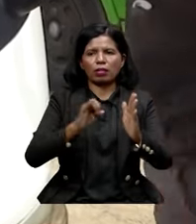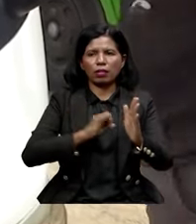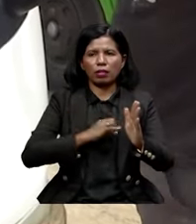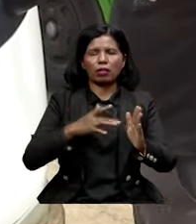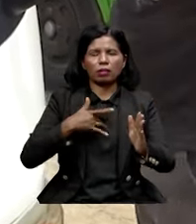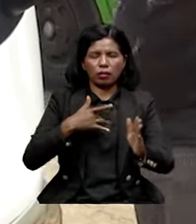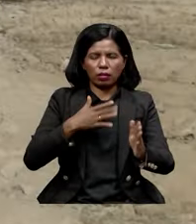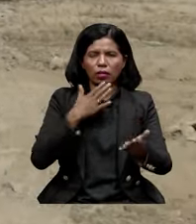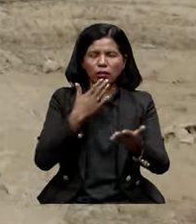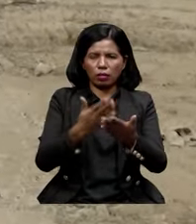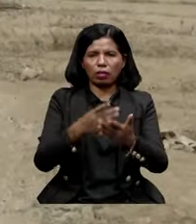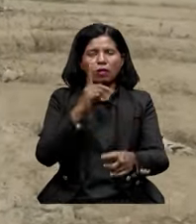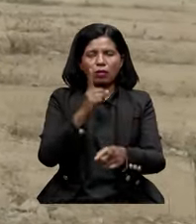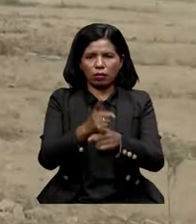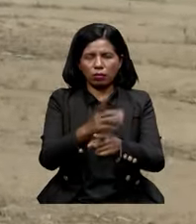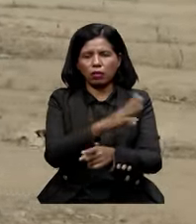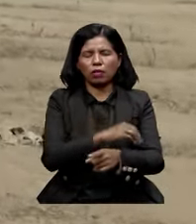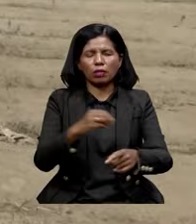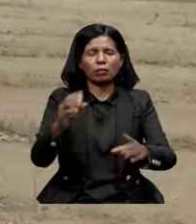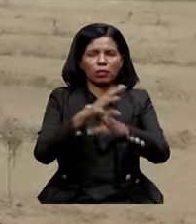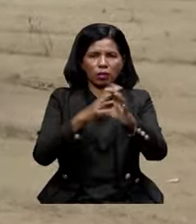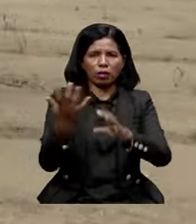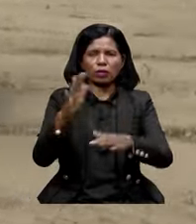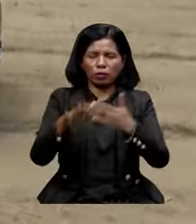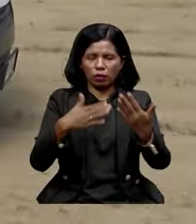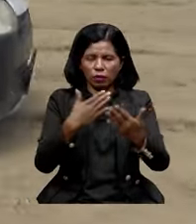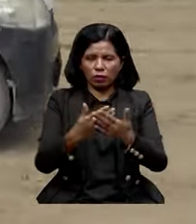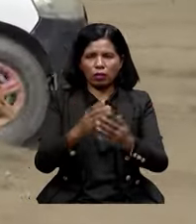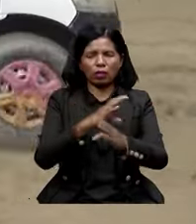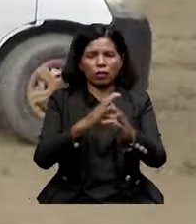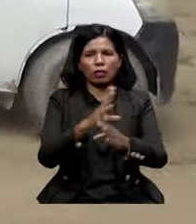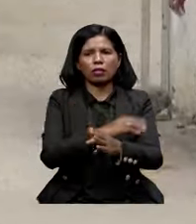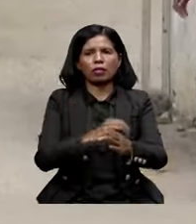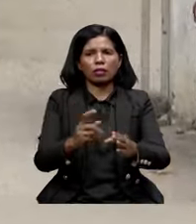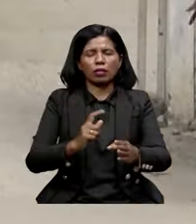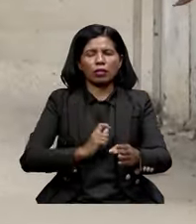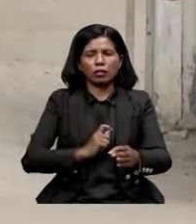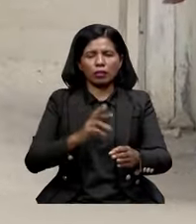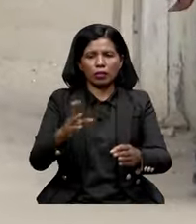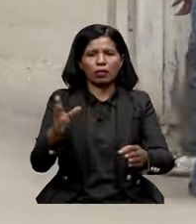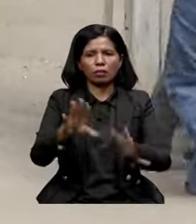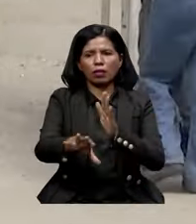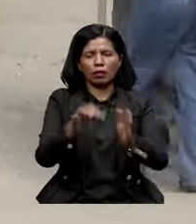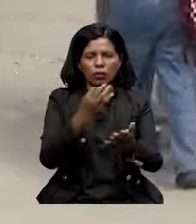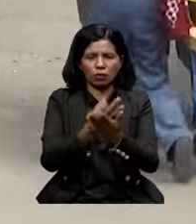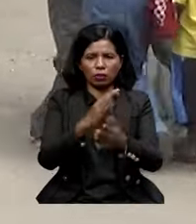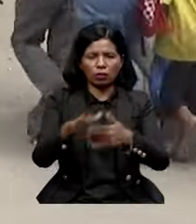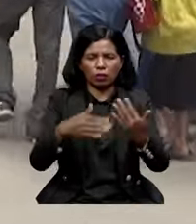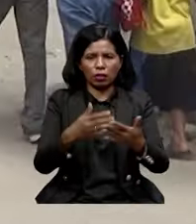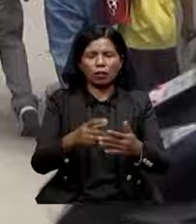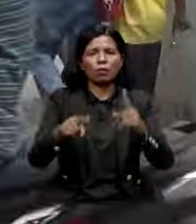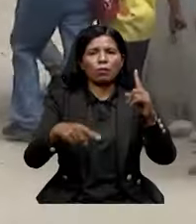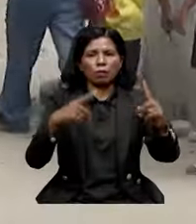diak tebes. No mo sa kareta ansa angguna taksi sirne bele mos hetan osan hutu si wen hirane